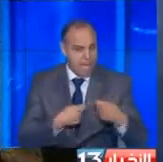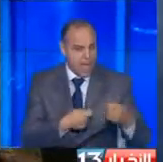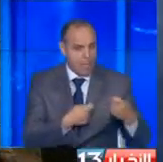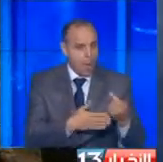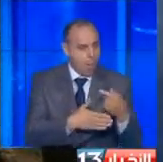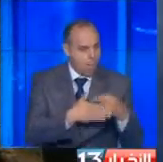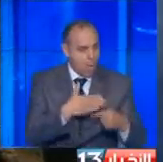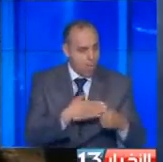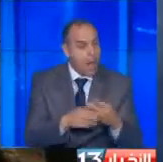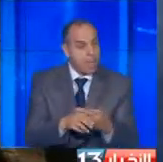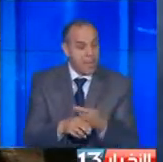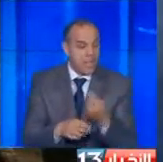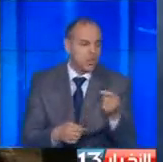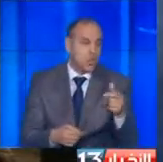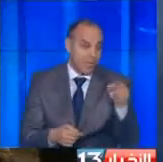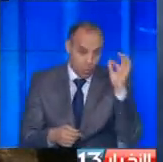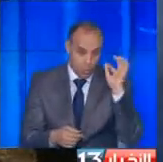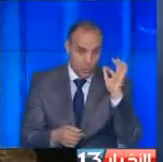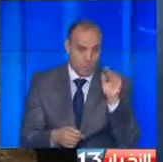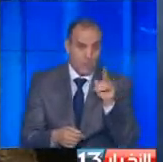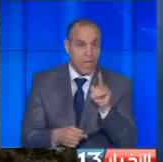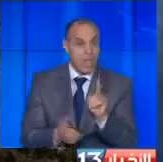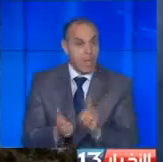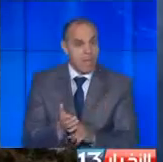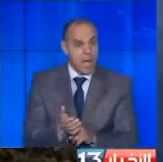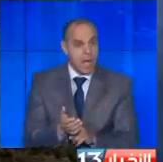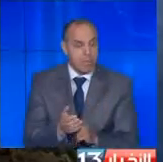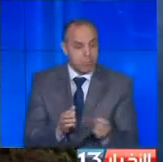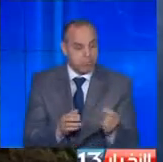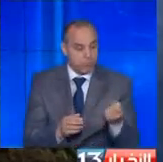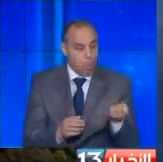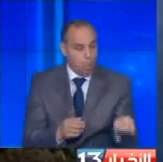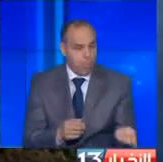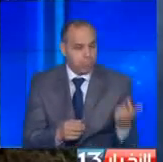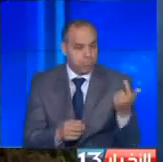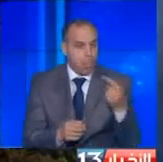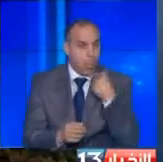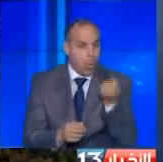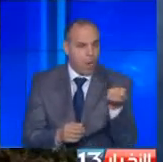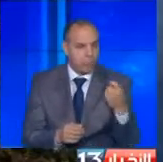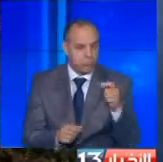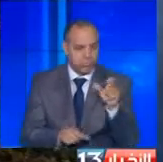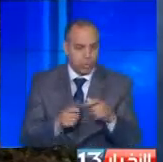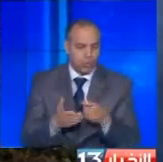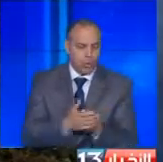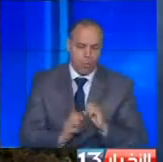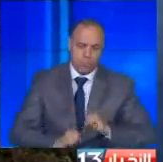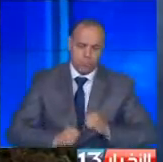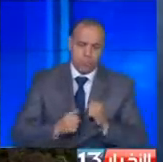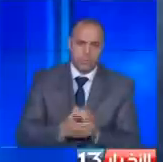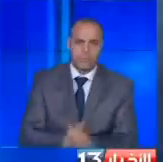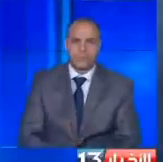نقصا حادا في هذا المنتوج، وهو ما أدى إلى ارتفاع الأسعار وولد تذمرا لدى المستهلك.